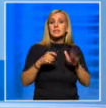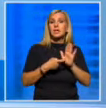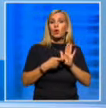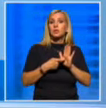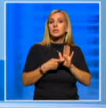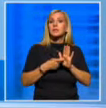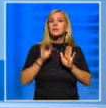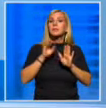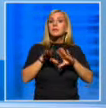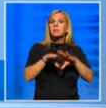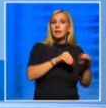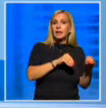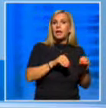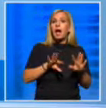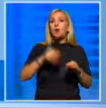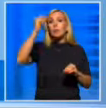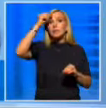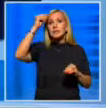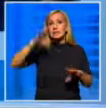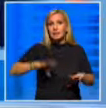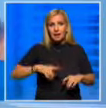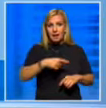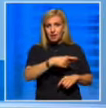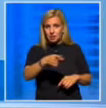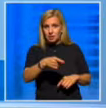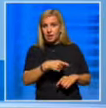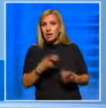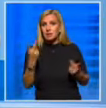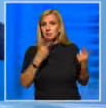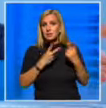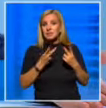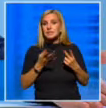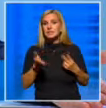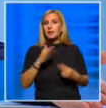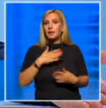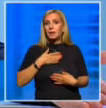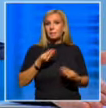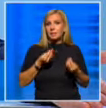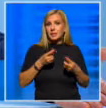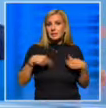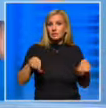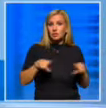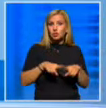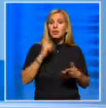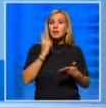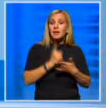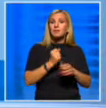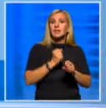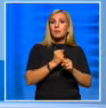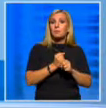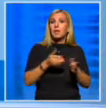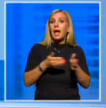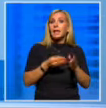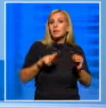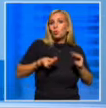бъдат приети. Така че ако българските граждани разбират, че за да има средства за всичко, трябва да работят антикорупционната комисия, трябва да